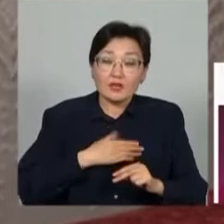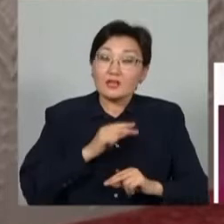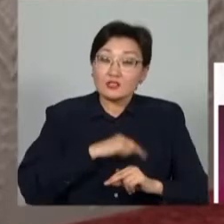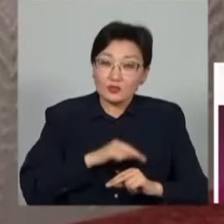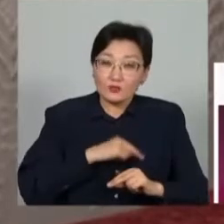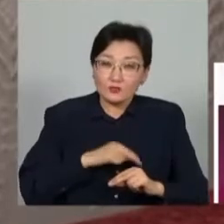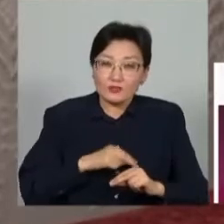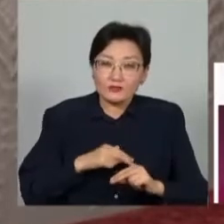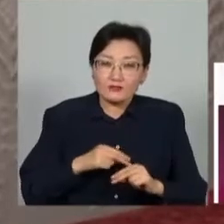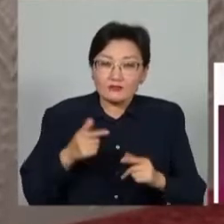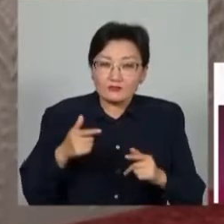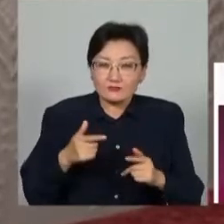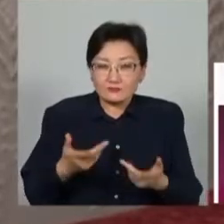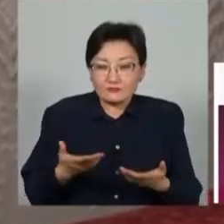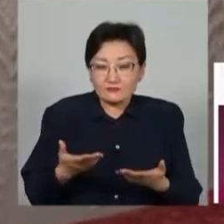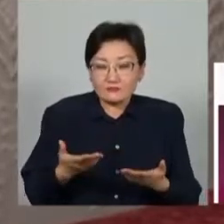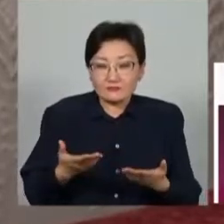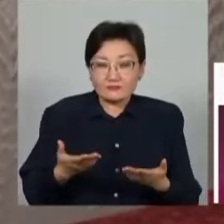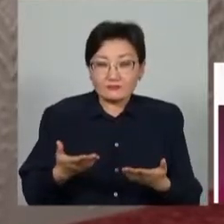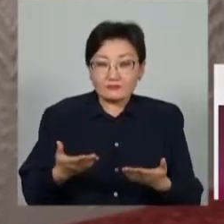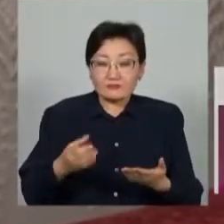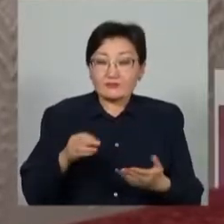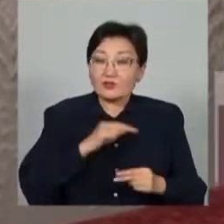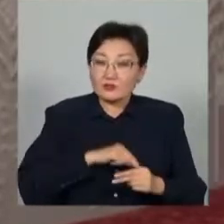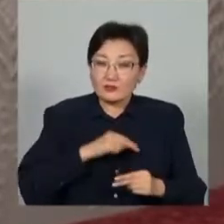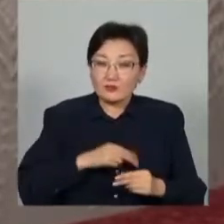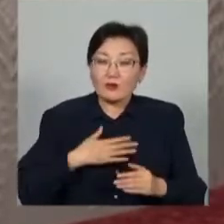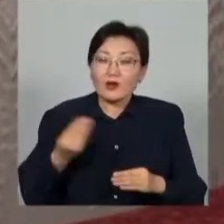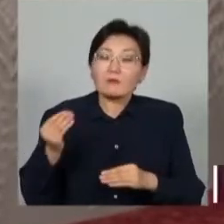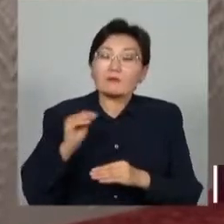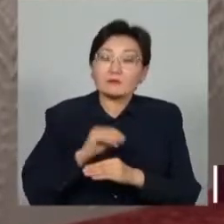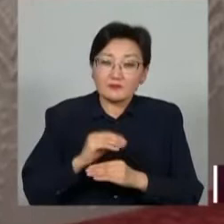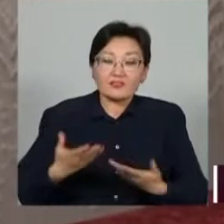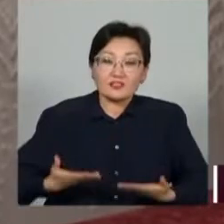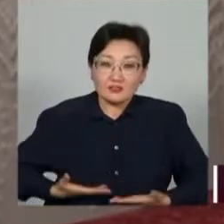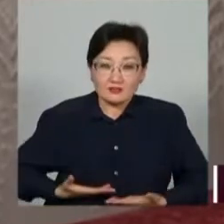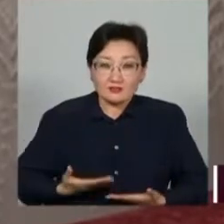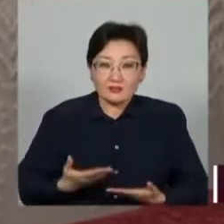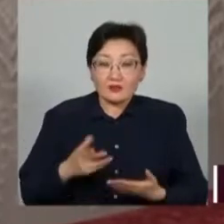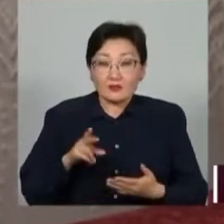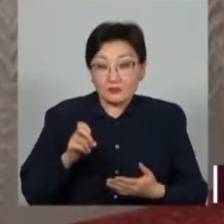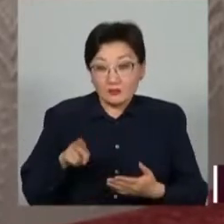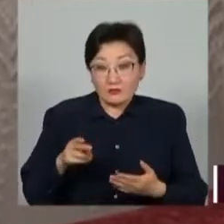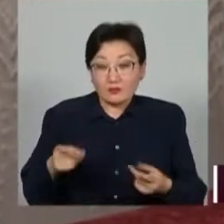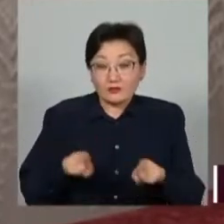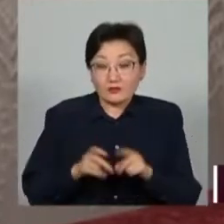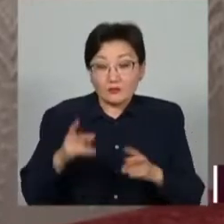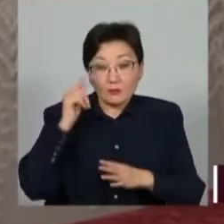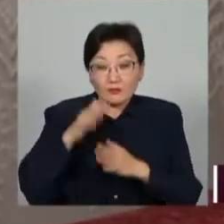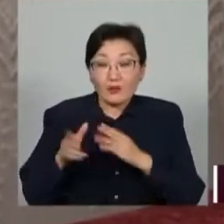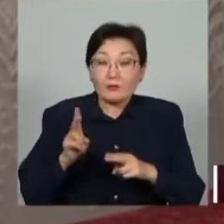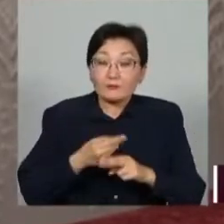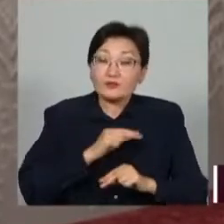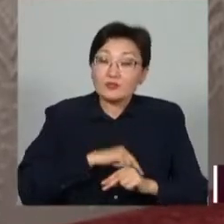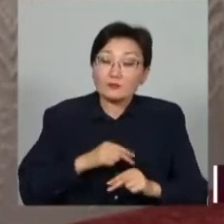так сказать, грубо, она мне прибавляет жизни. Вот как надо понимать. Без нее